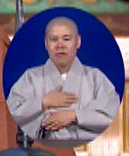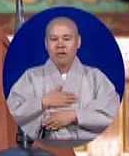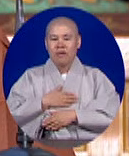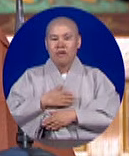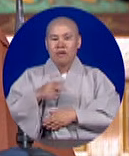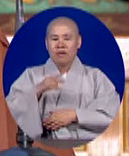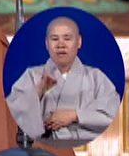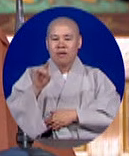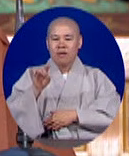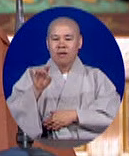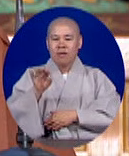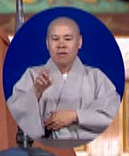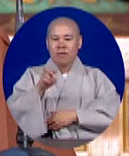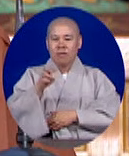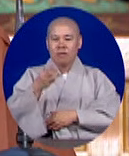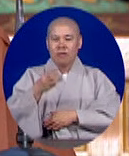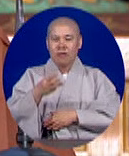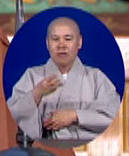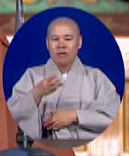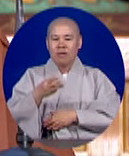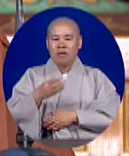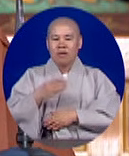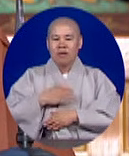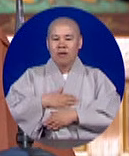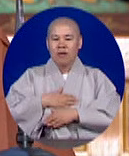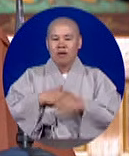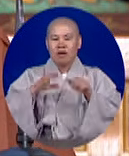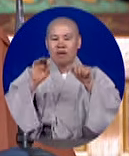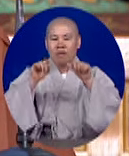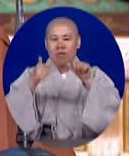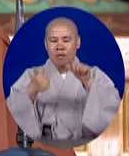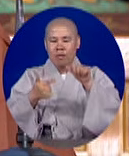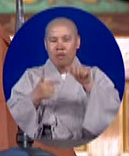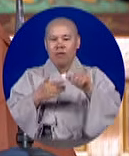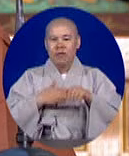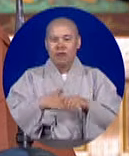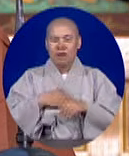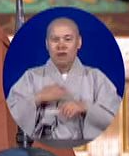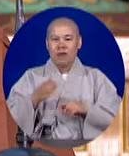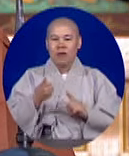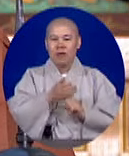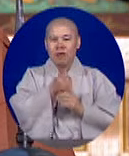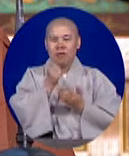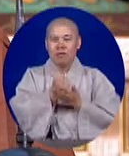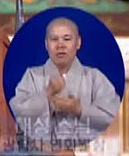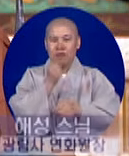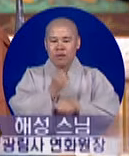생멸이다, 나는 오온이다, 나는 불성이다.